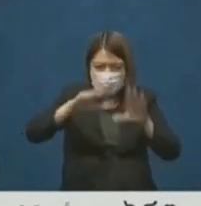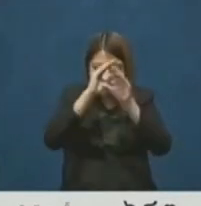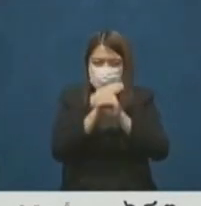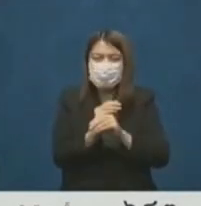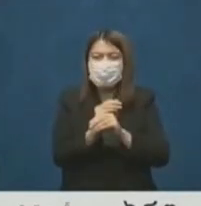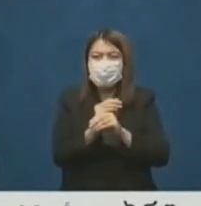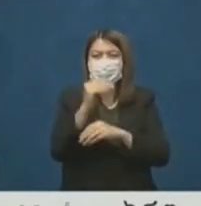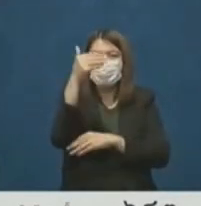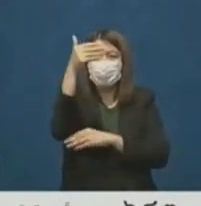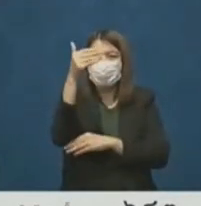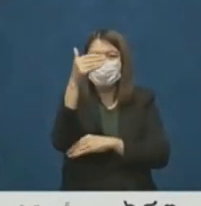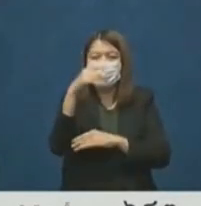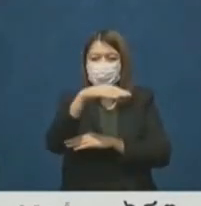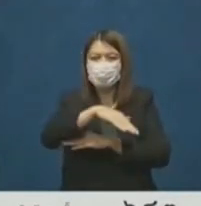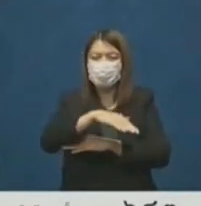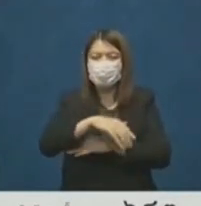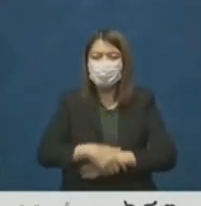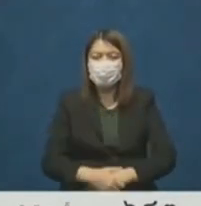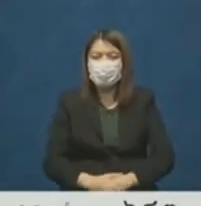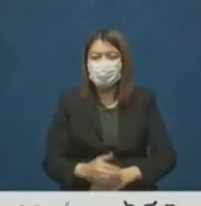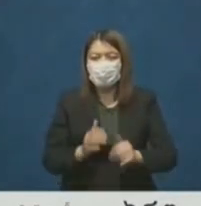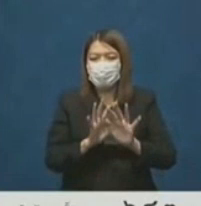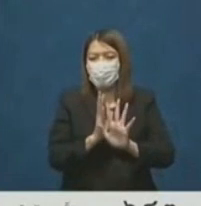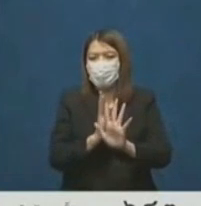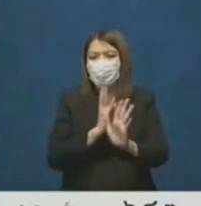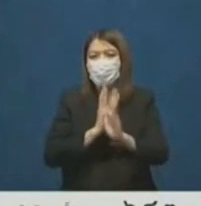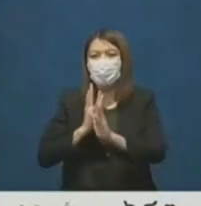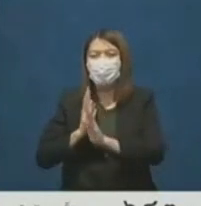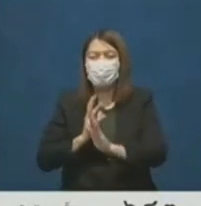เรียนถึงมืดนี่ต้องมานั่งต้องมายืนเคารพชาติตอนเย็นอีกรอบนะครับ